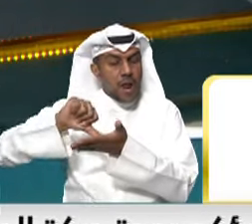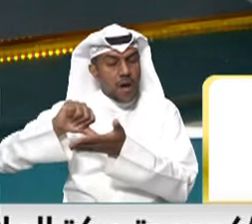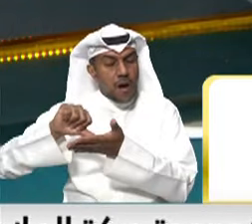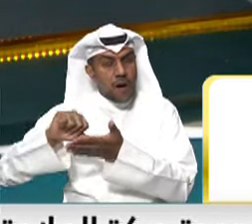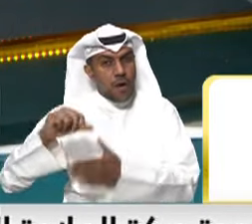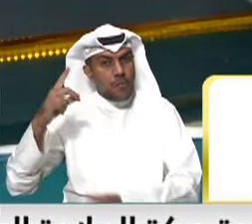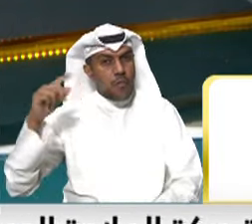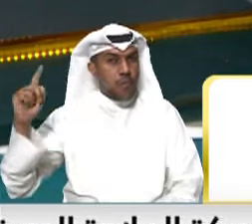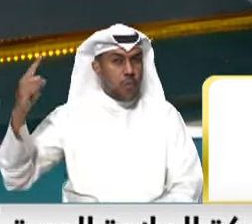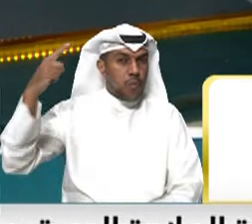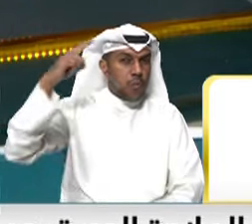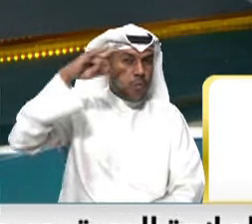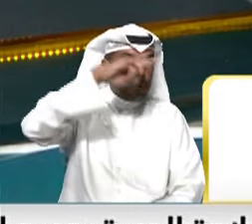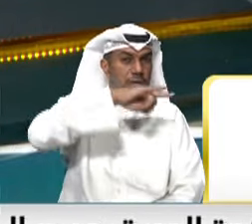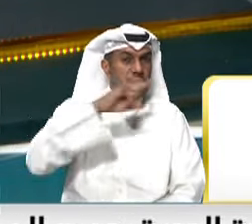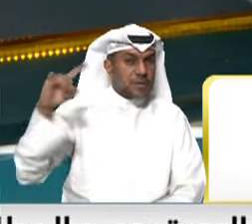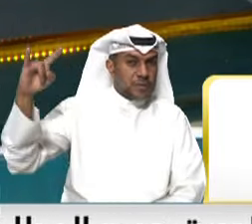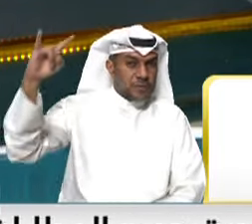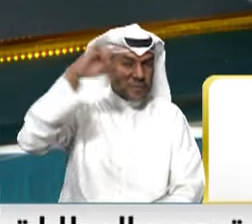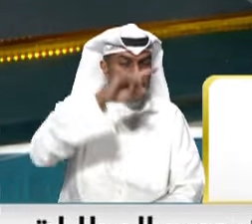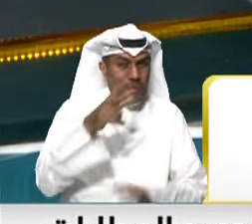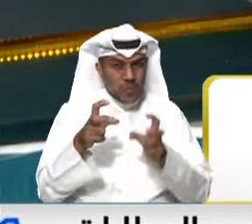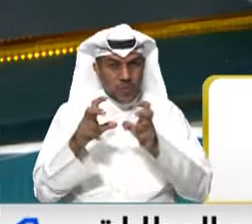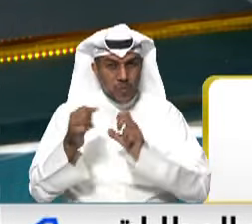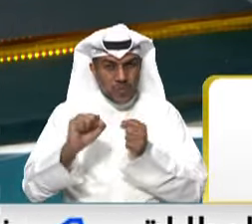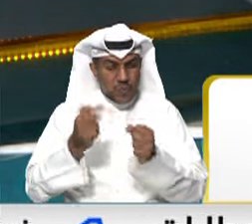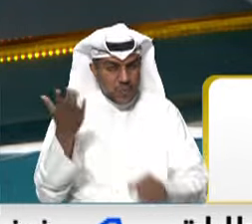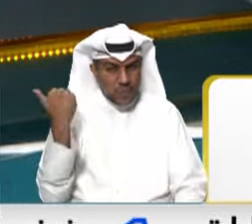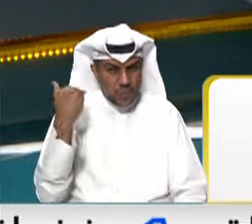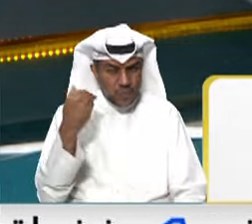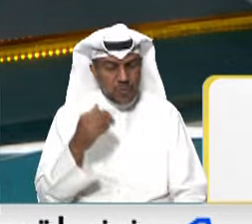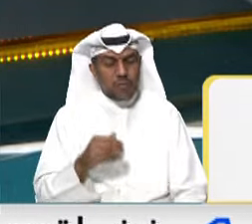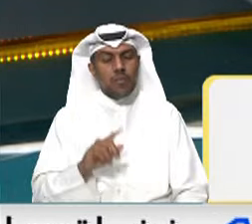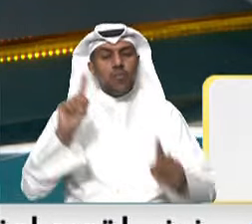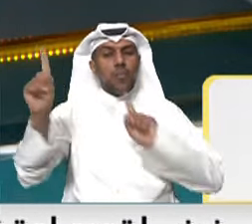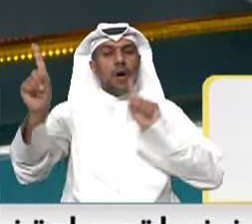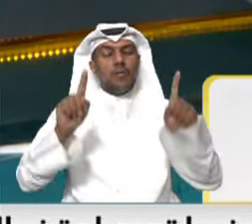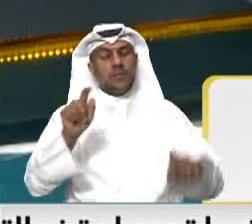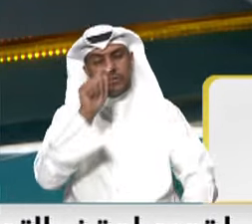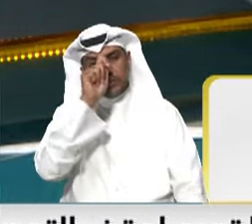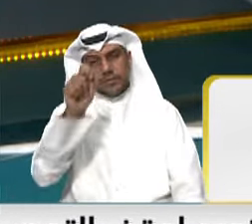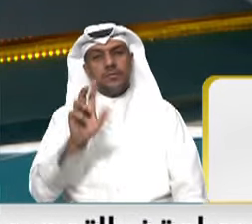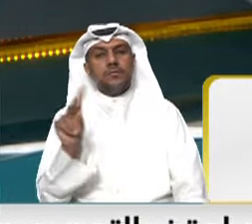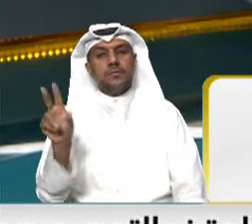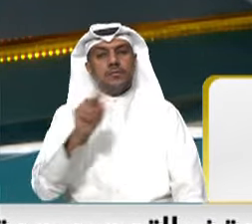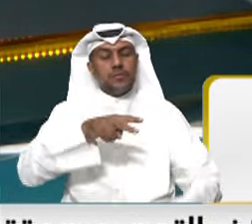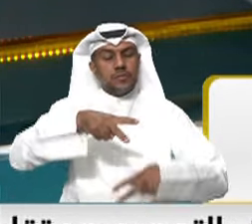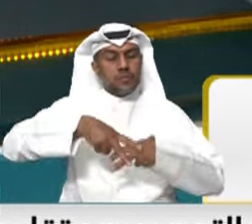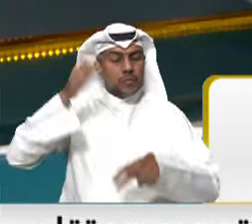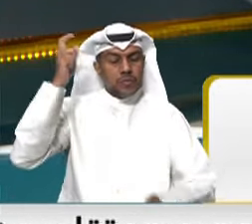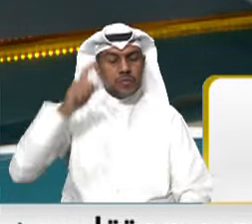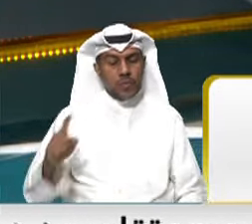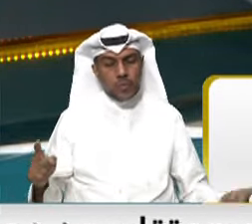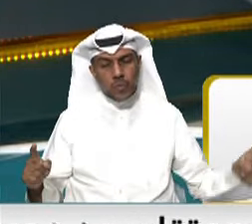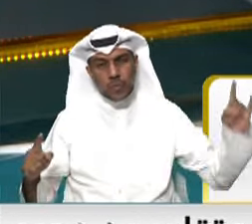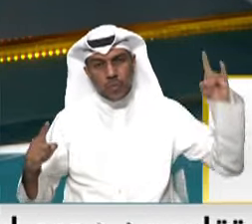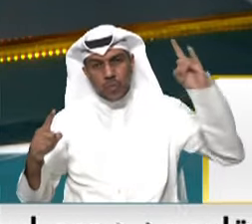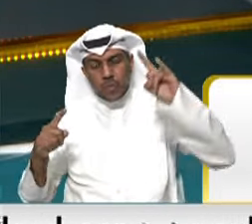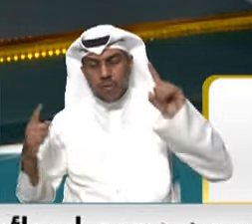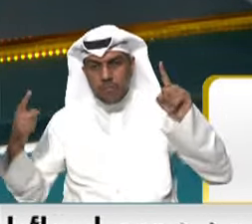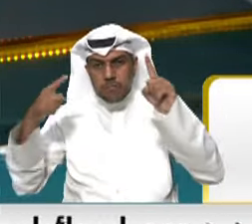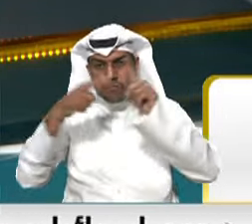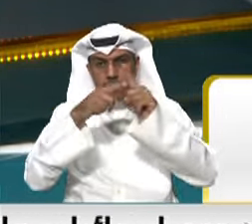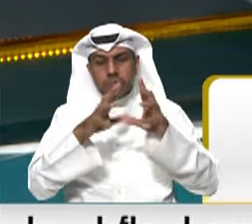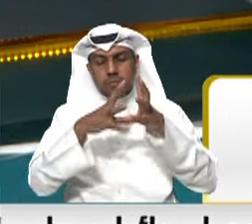استهدفها السبت الماضي واكدت السلطات الايرانيه عدم وقوع هجوم صاروخي او بتضرر المنشات